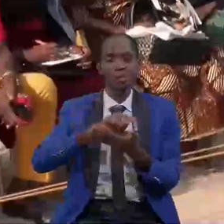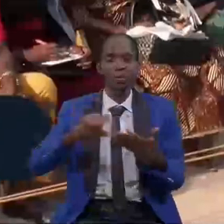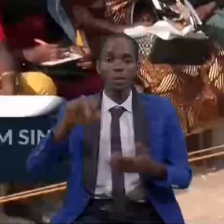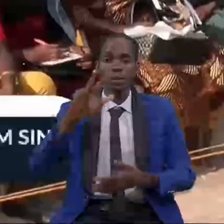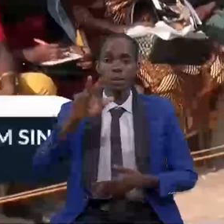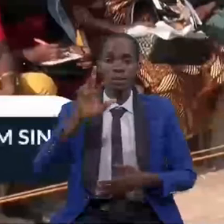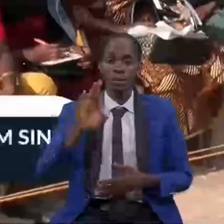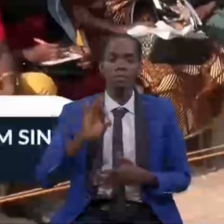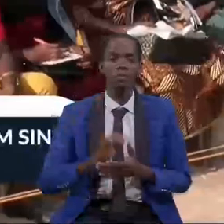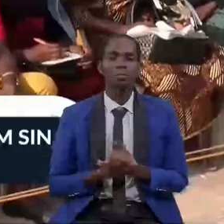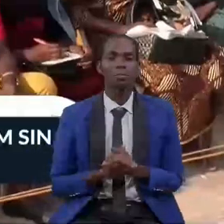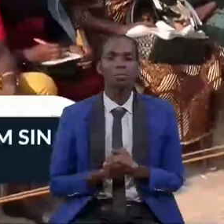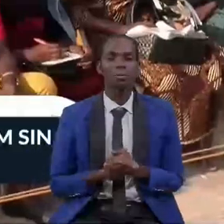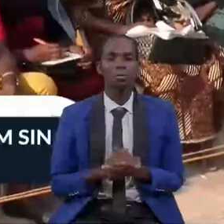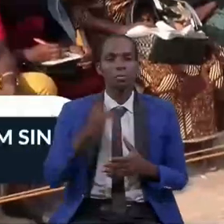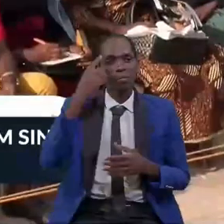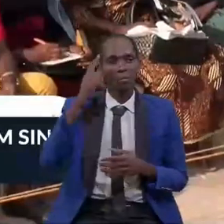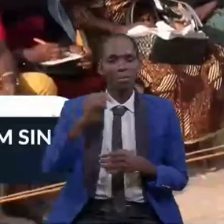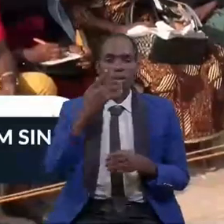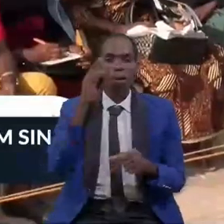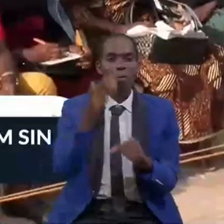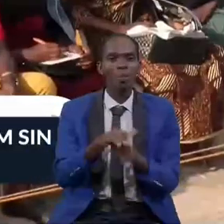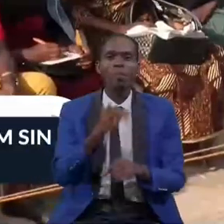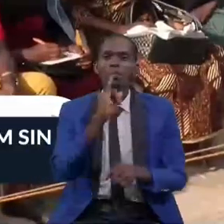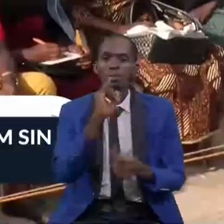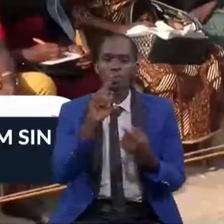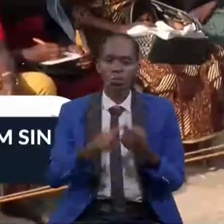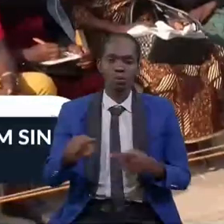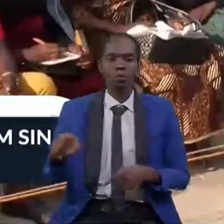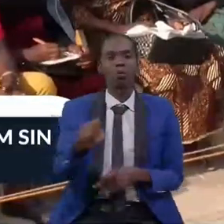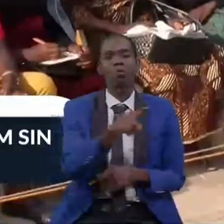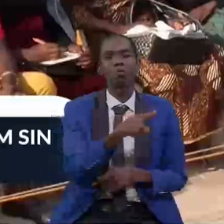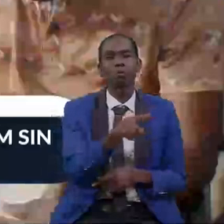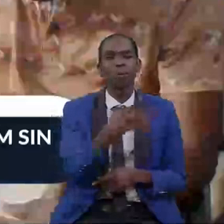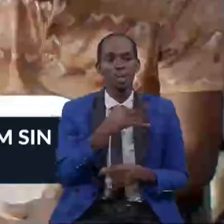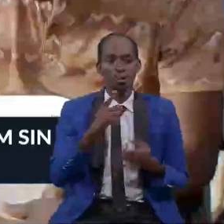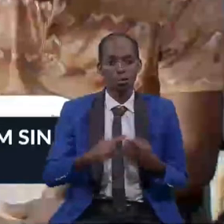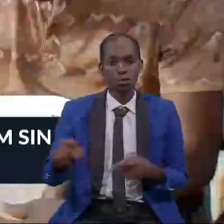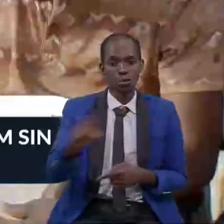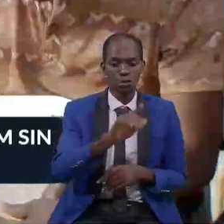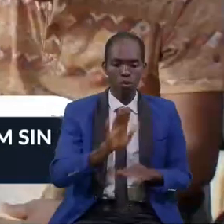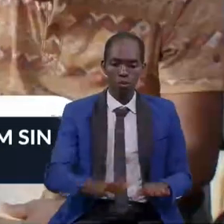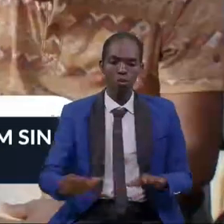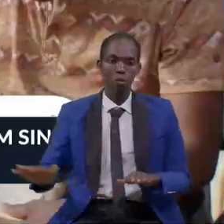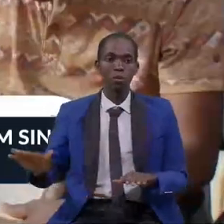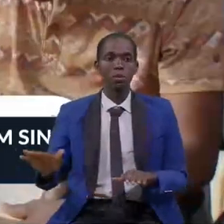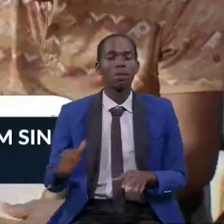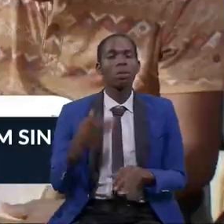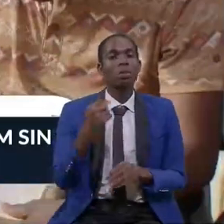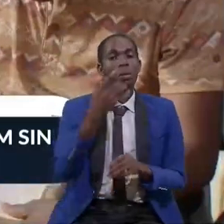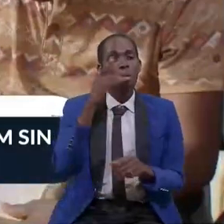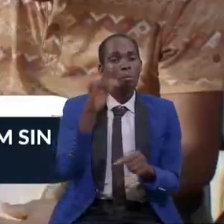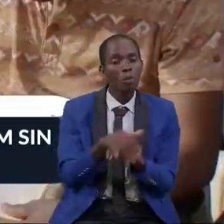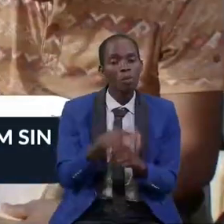Verset 39. Car la promesse est pour vous, pour vos enfants. La promesse